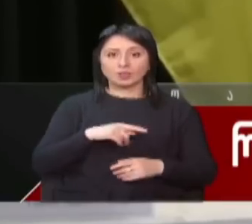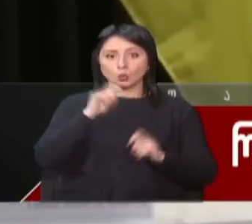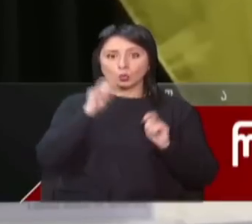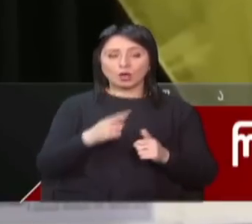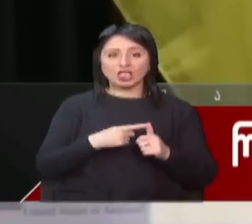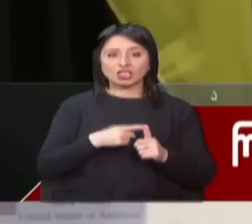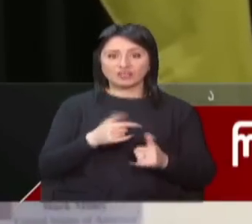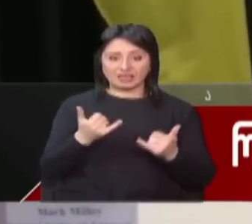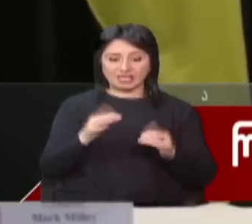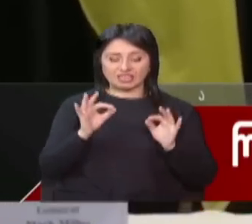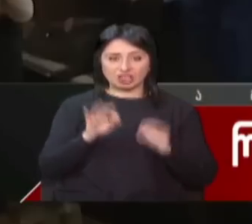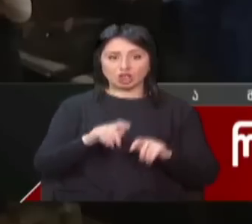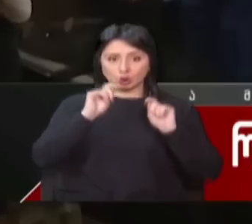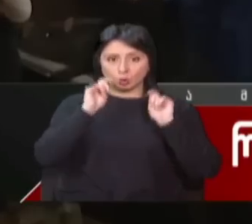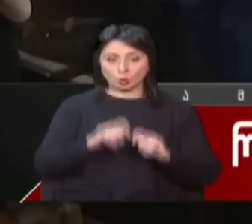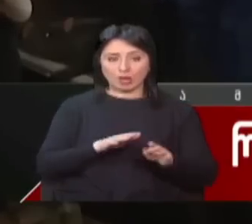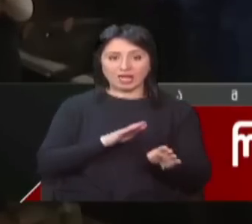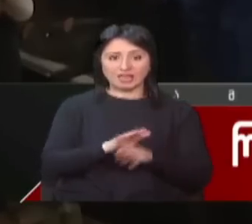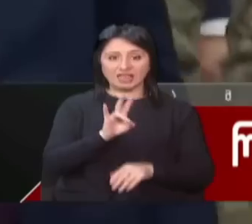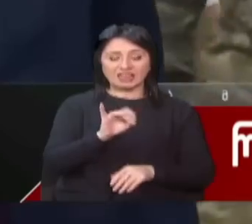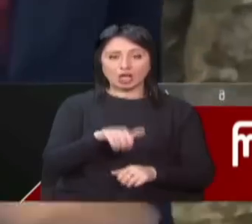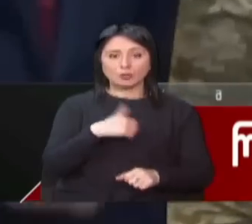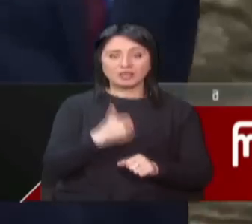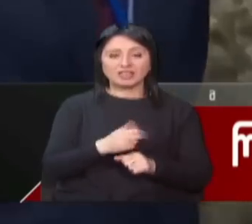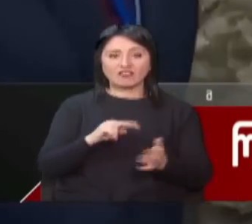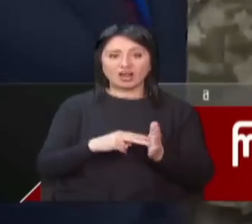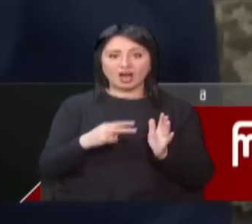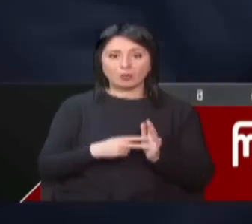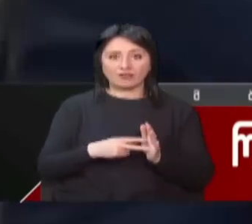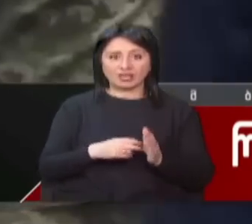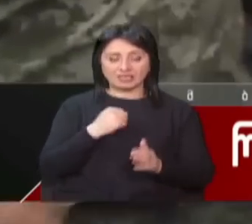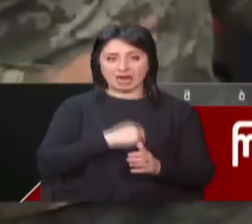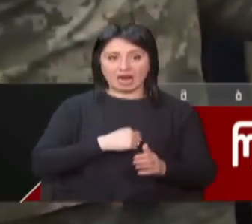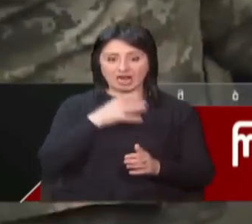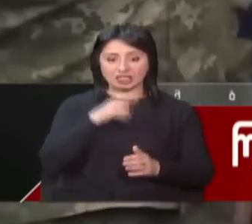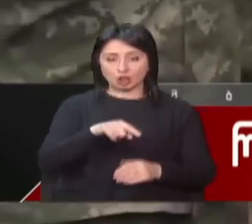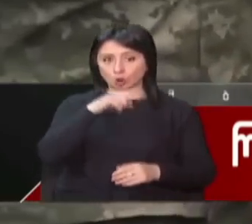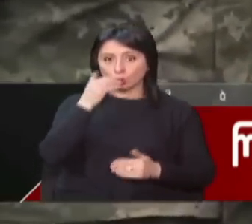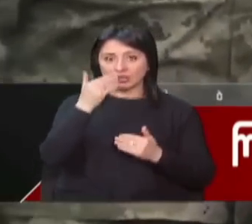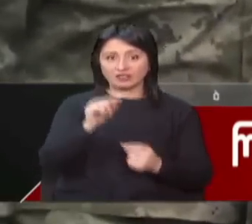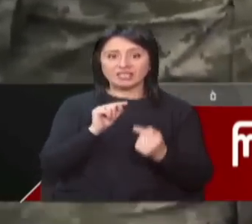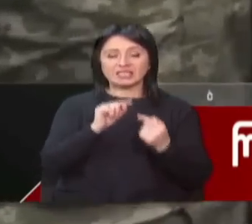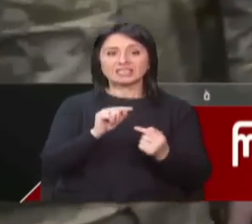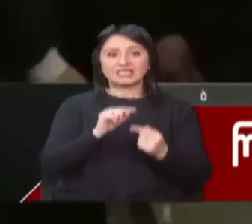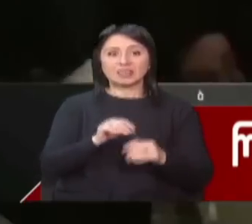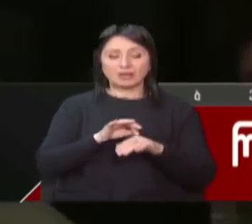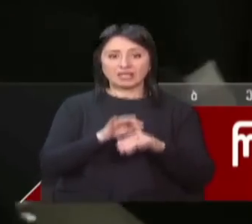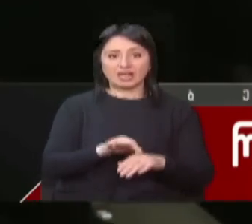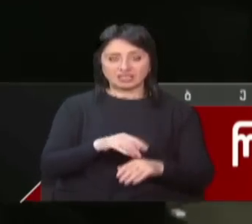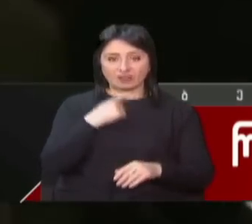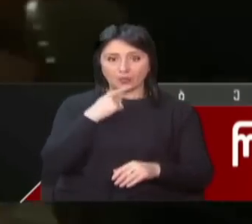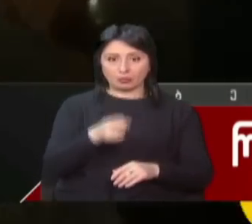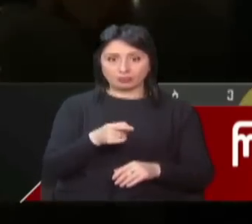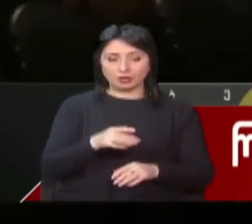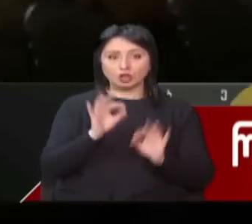și Kitlierom, Trestoret, Ucraina, Srulebs, NATO, Tavaramocana, Sromelts, Agresistros, Rusetistus, Inaudokopis, Kacelos,